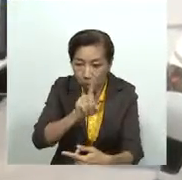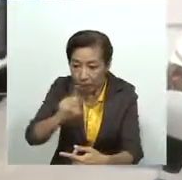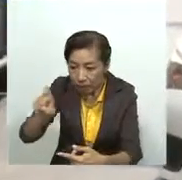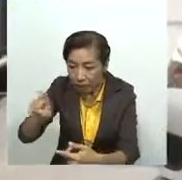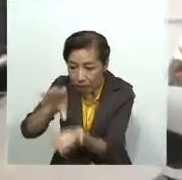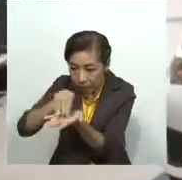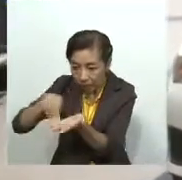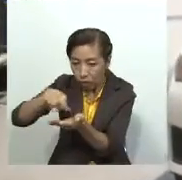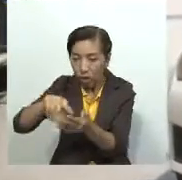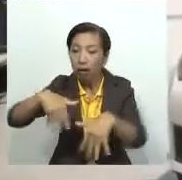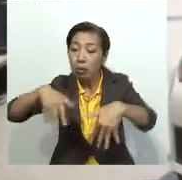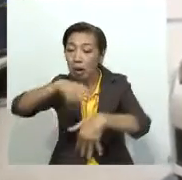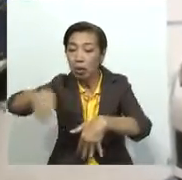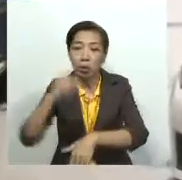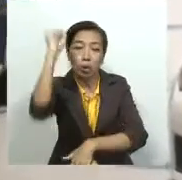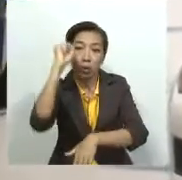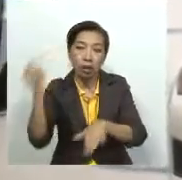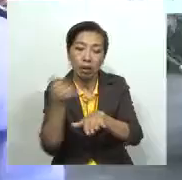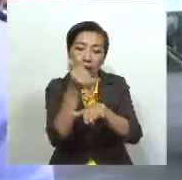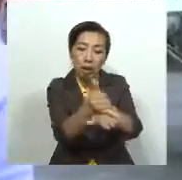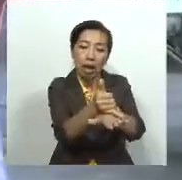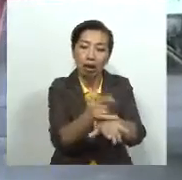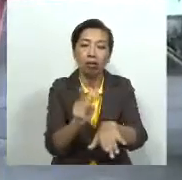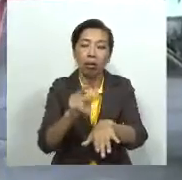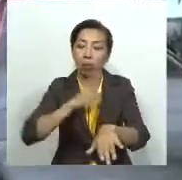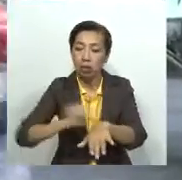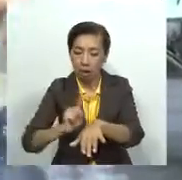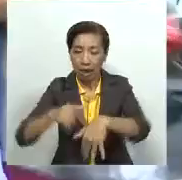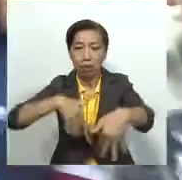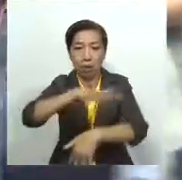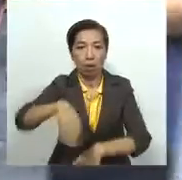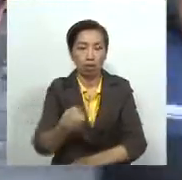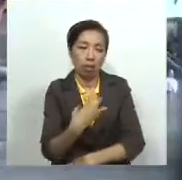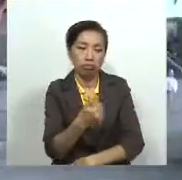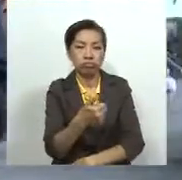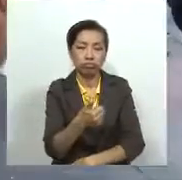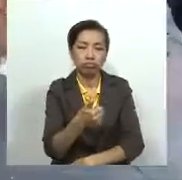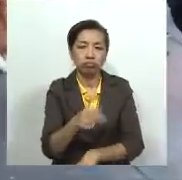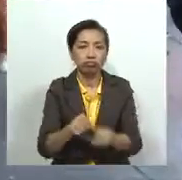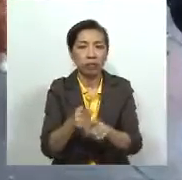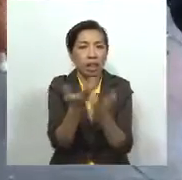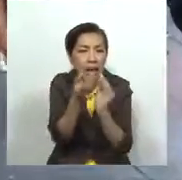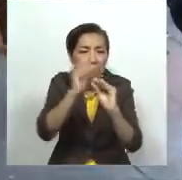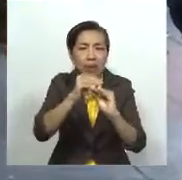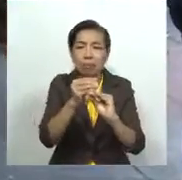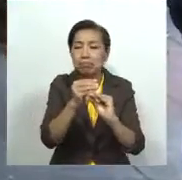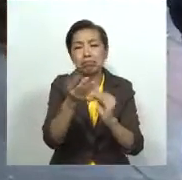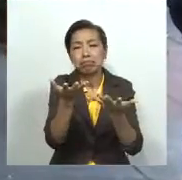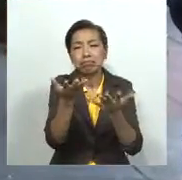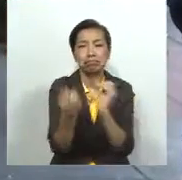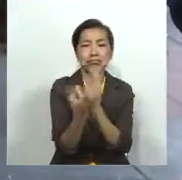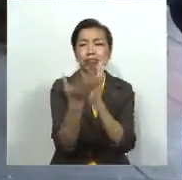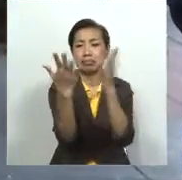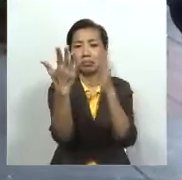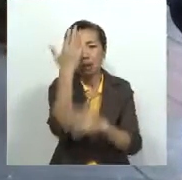นของประชาชนที่ใช้บริการรถโดยสารสาธารณะประชาชนบางส่วนก็บอกว่าก็ไม่ค่อยส่งผลกระทบกับการใช้บริการเท่า